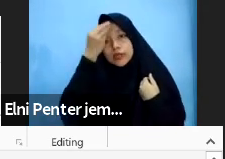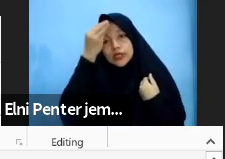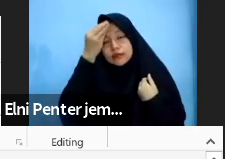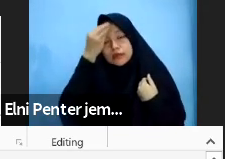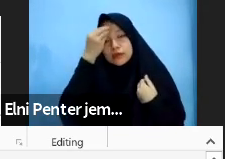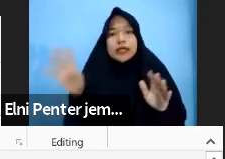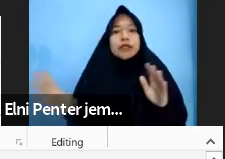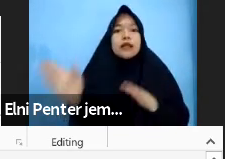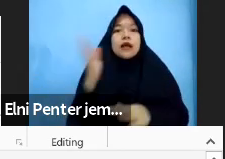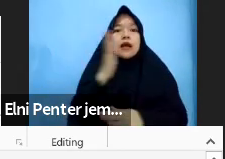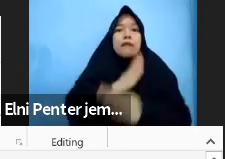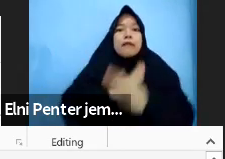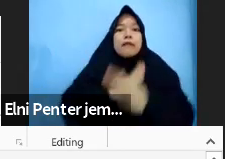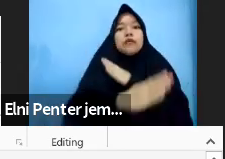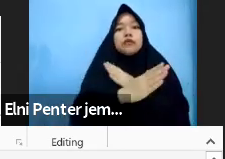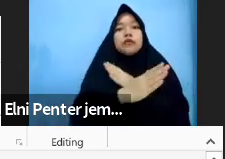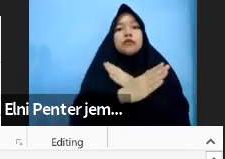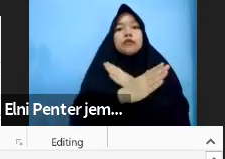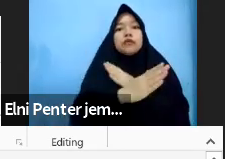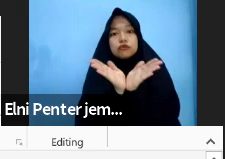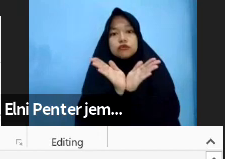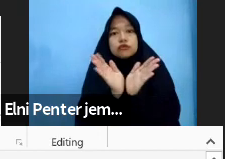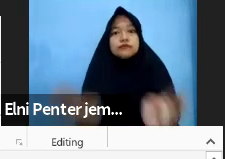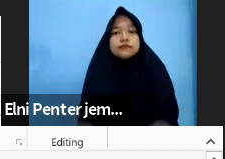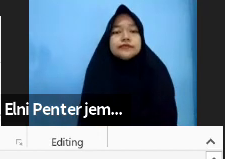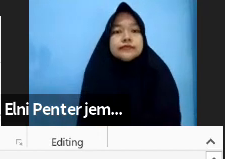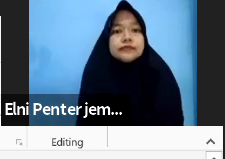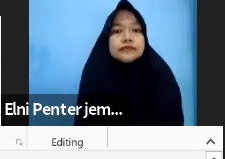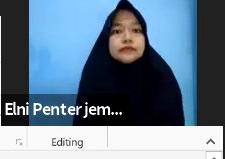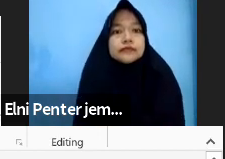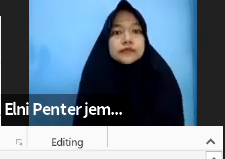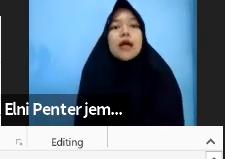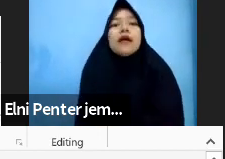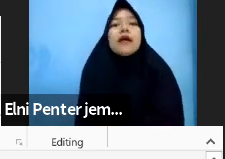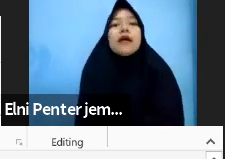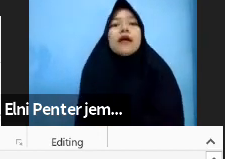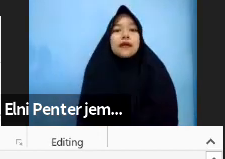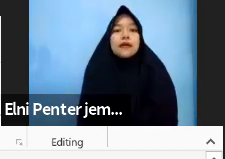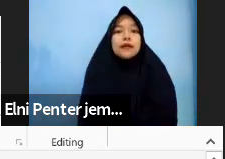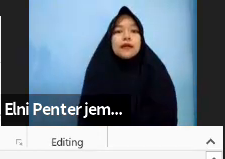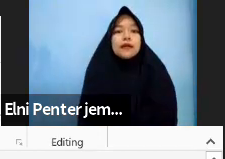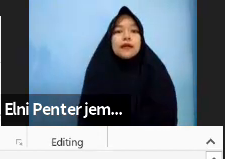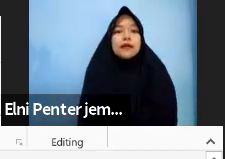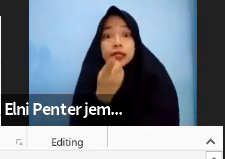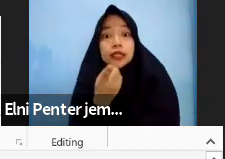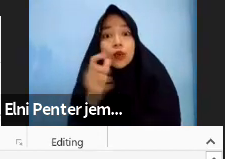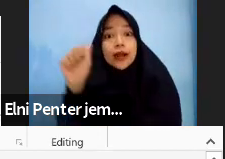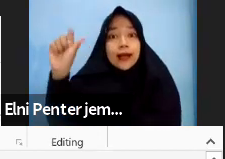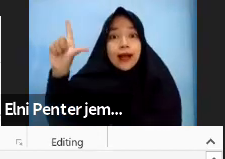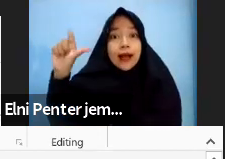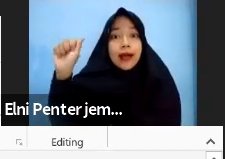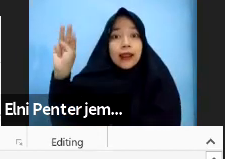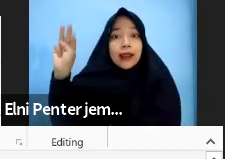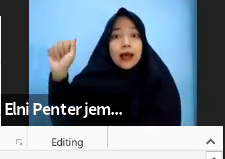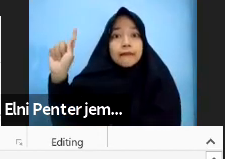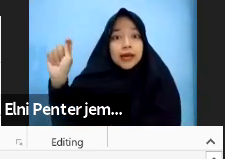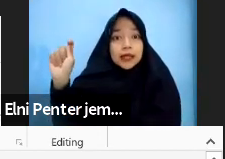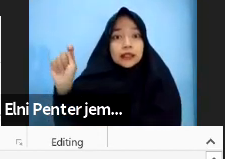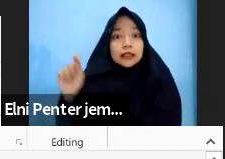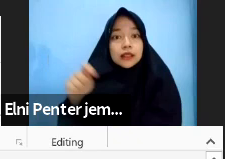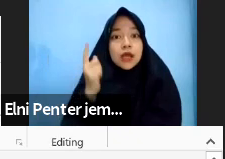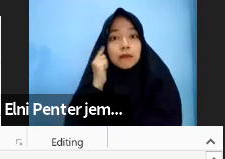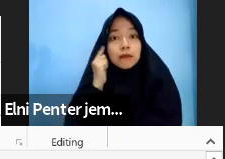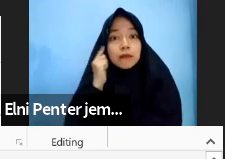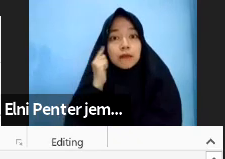masalah waktu juga akhirnya sampai Dibatas akhir ini alamat kami kalau bapak ibu sempat